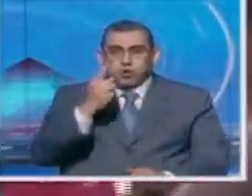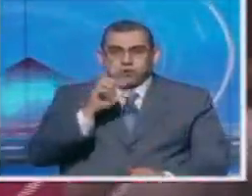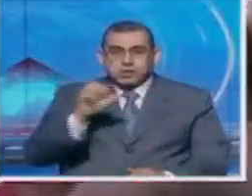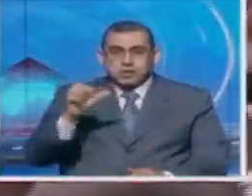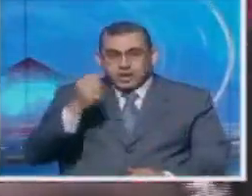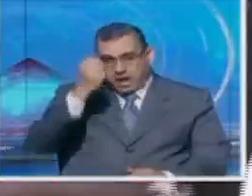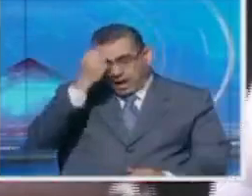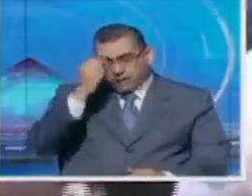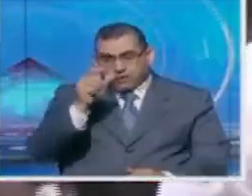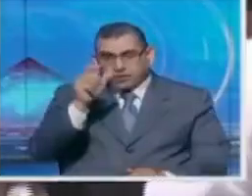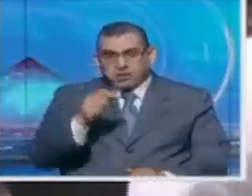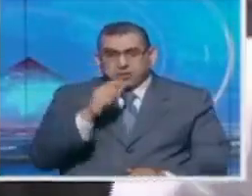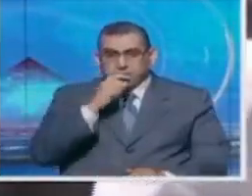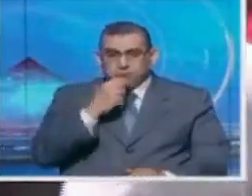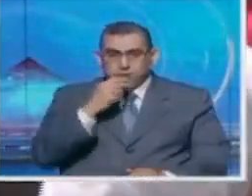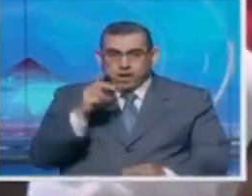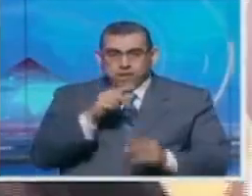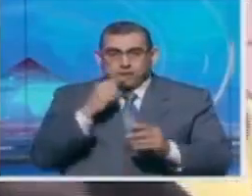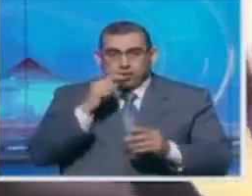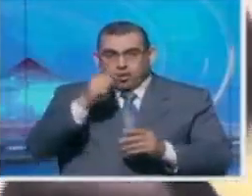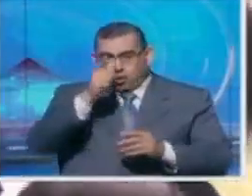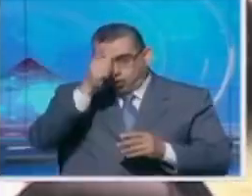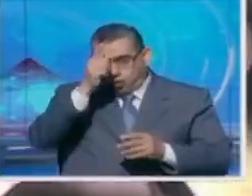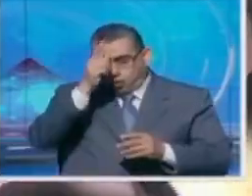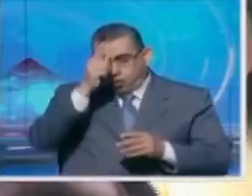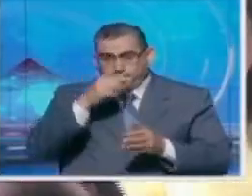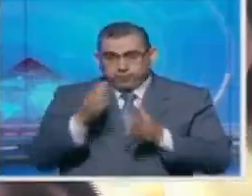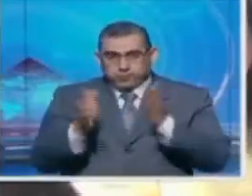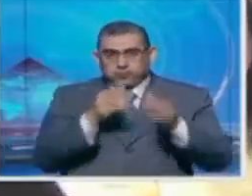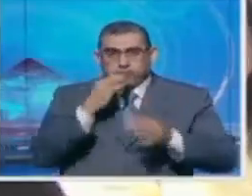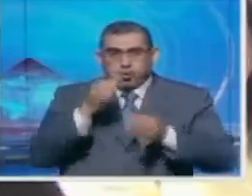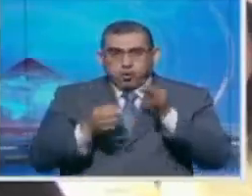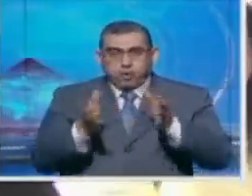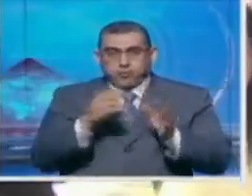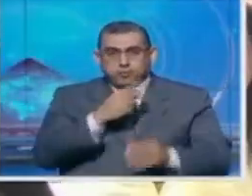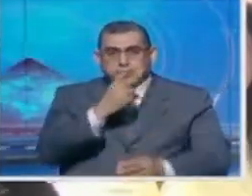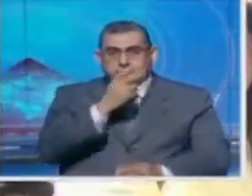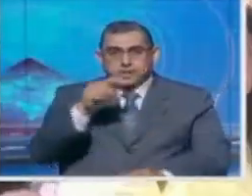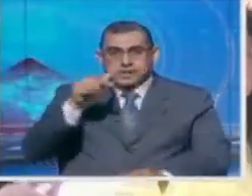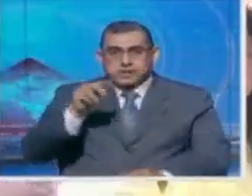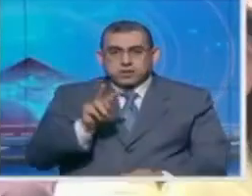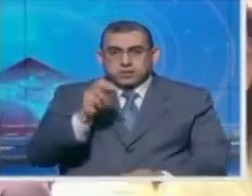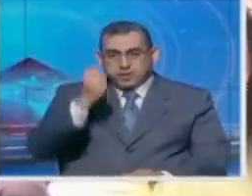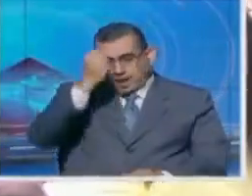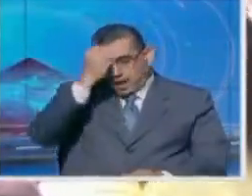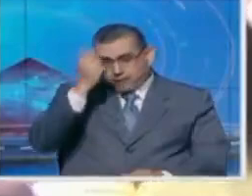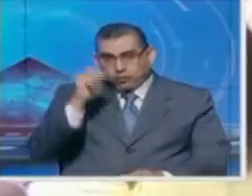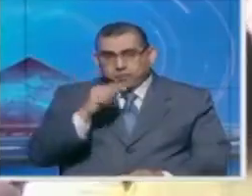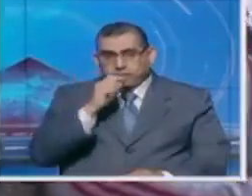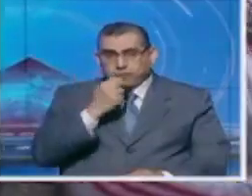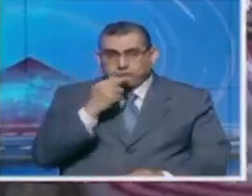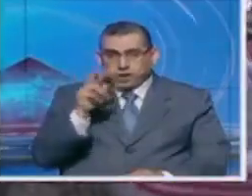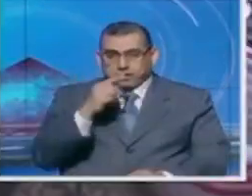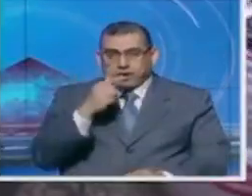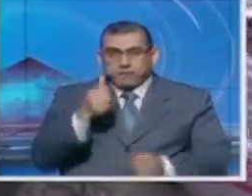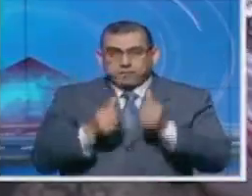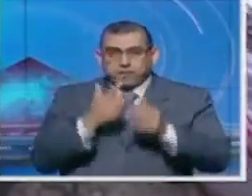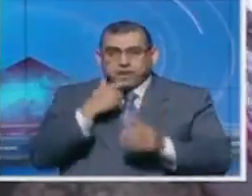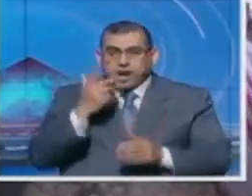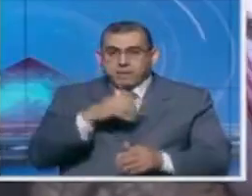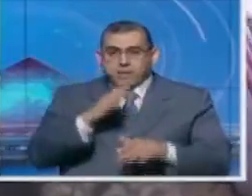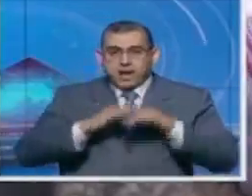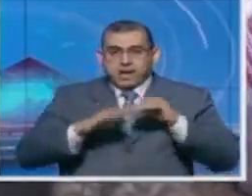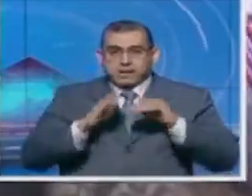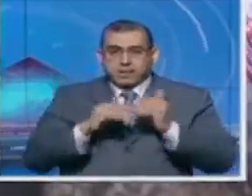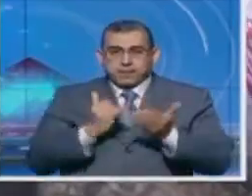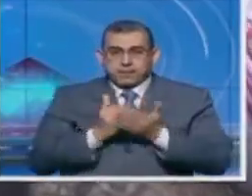391 الف طالب وطالبه لشعبه علم علوم، و 276 الف طالب وطالبه للشعبه